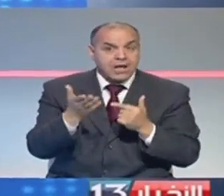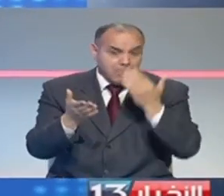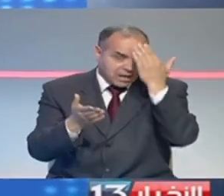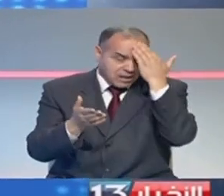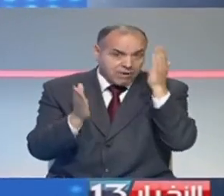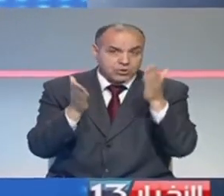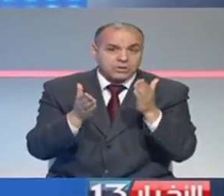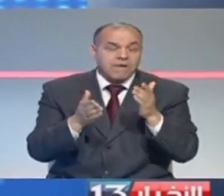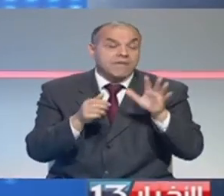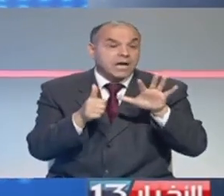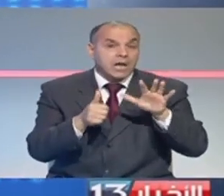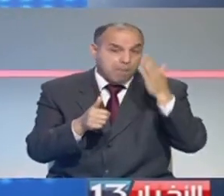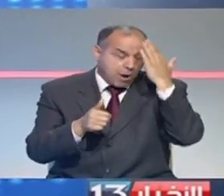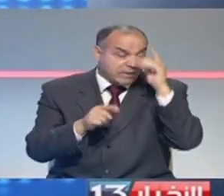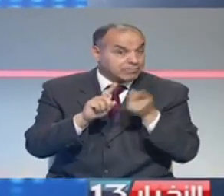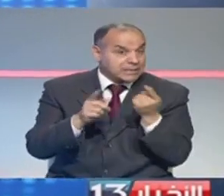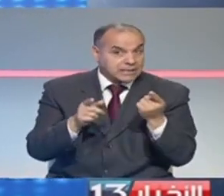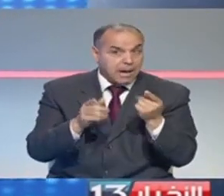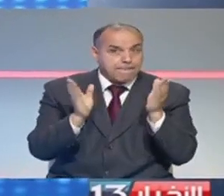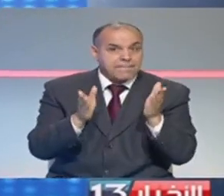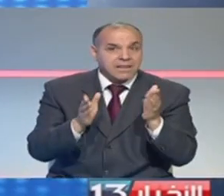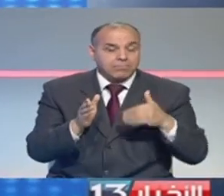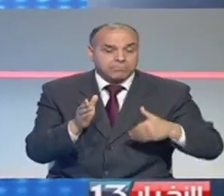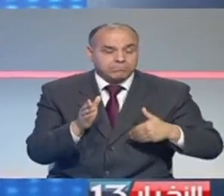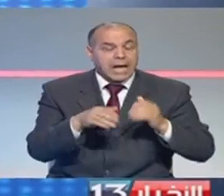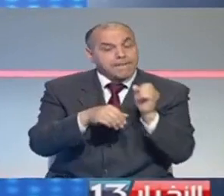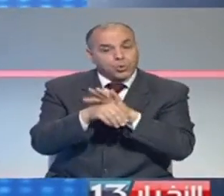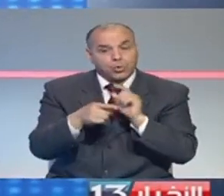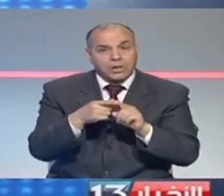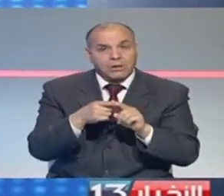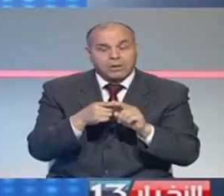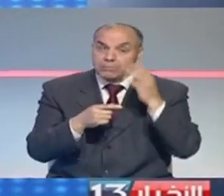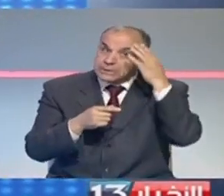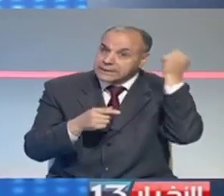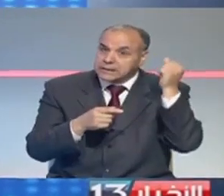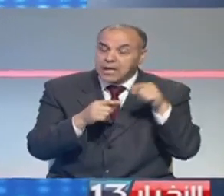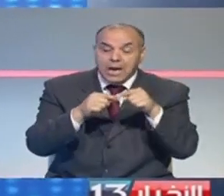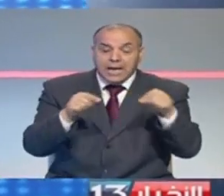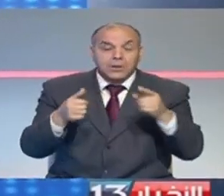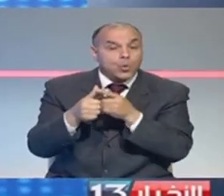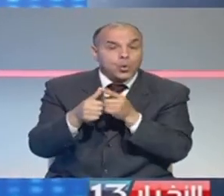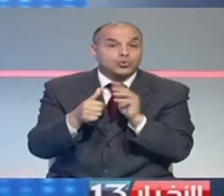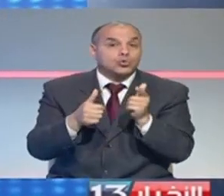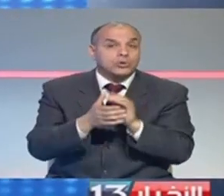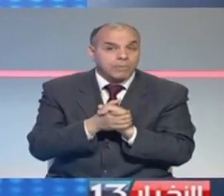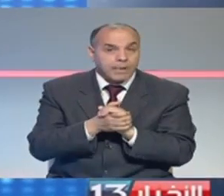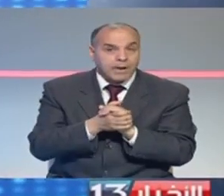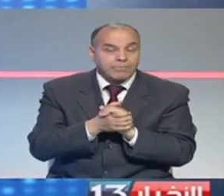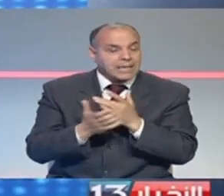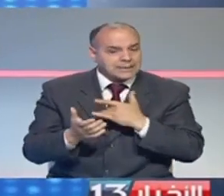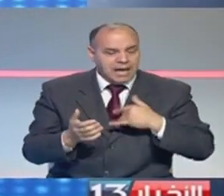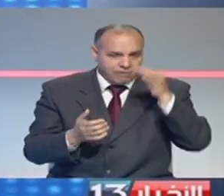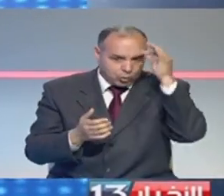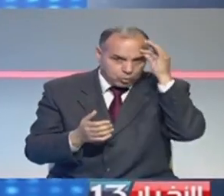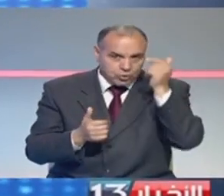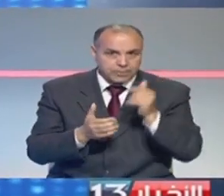أنتم لمستشفى عبد الرحمن مامي هو مستشفى مخصص لمرضى الكوفيد. ما يلزمش نتغافلوا على الخط الأول للقطاع الصحي في